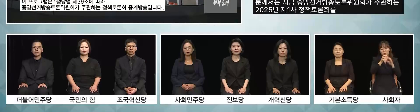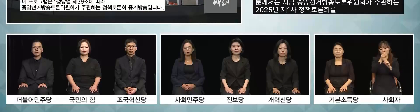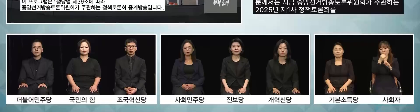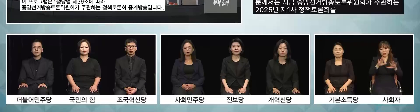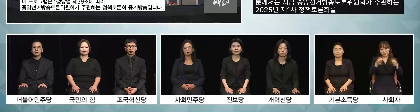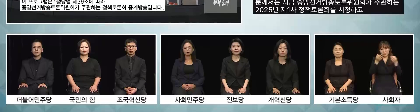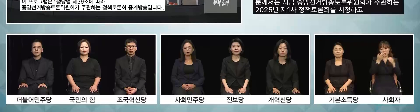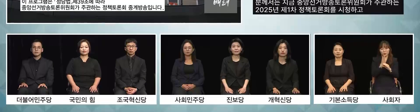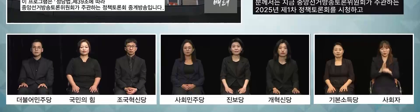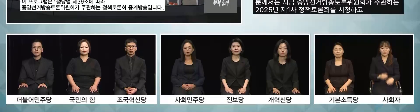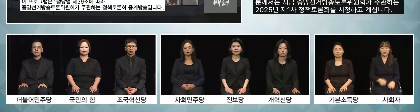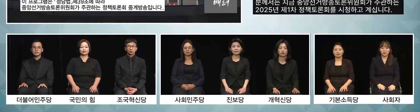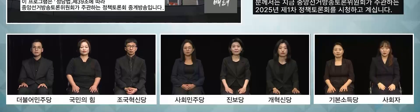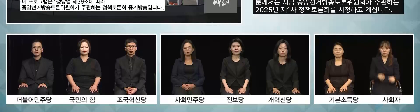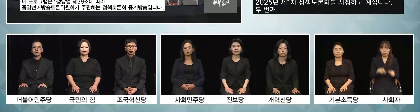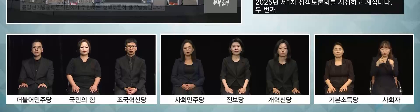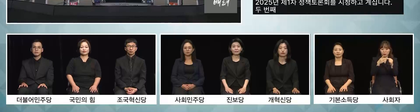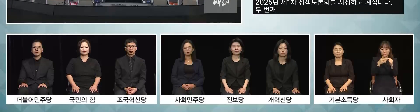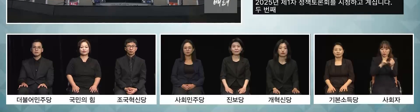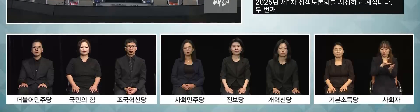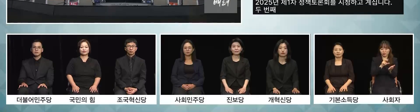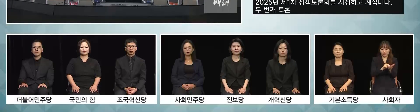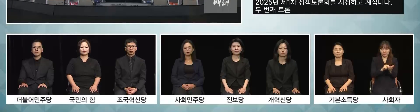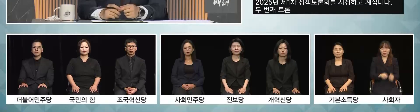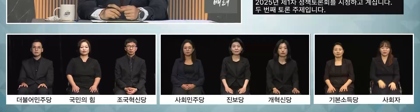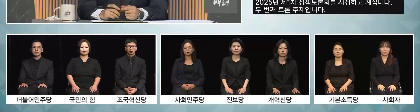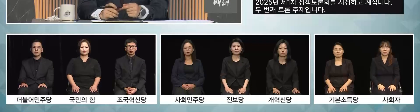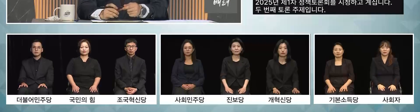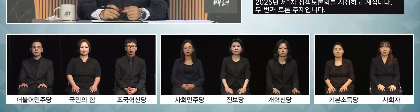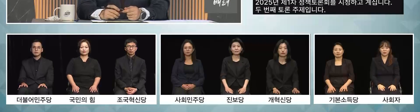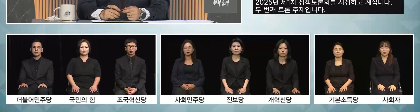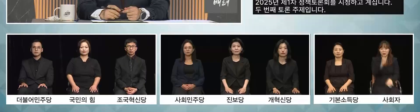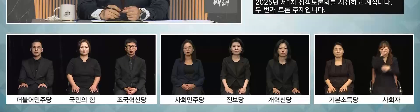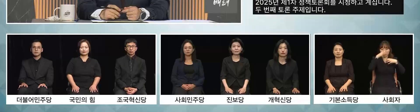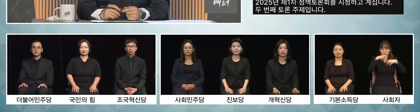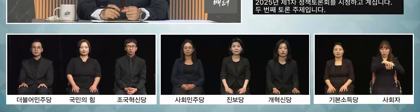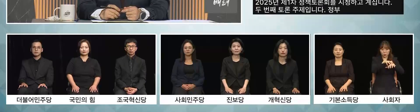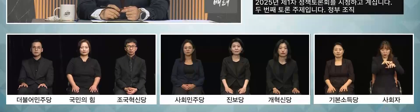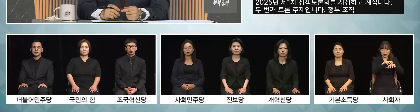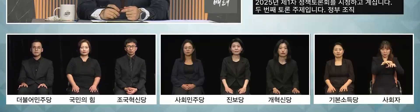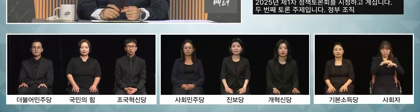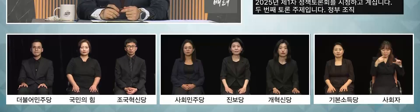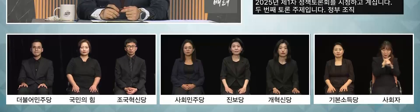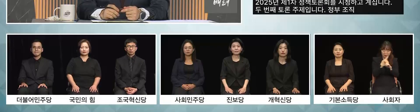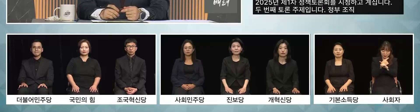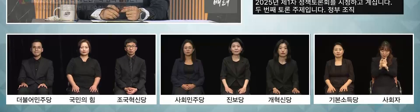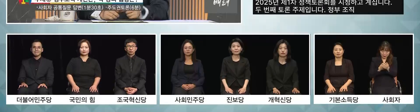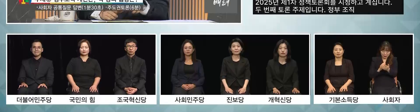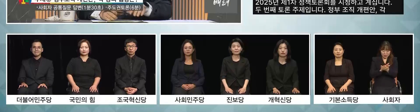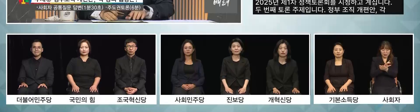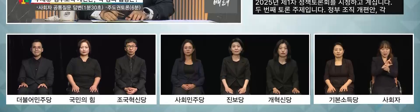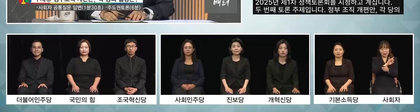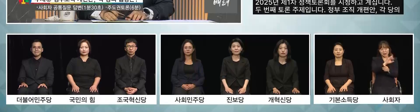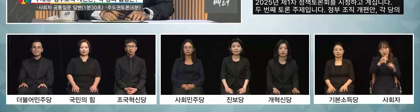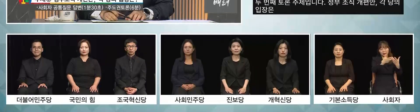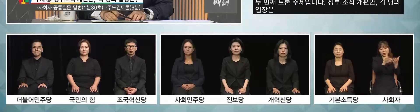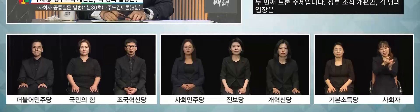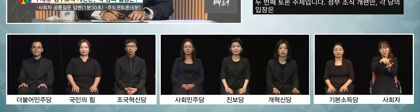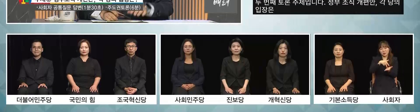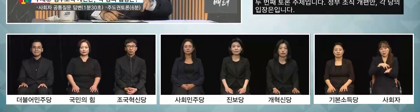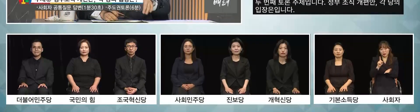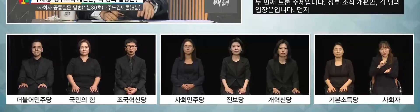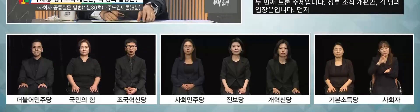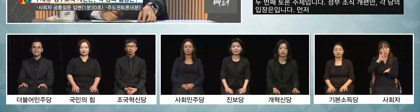시청하고 계십니다. 자, 두 번째 토론 주제입니다. 정부 조직 개편안, 각 당의 입장은입니다. 먼저